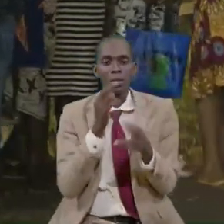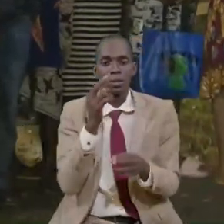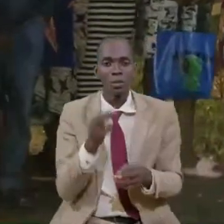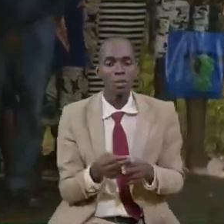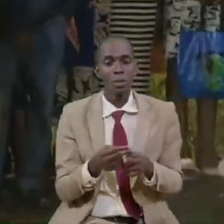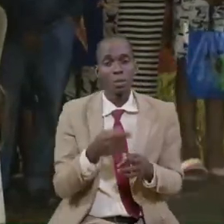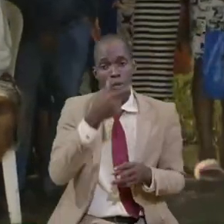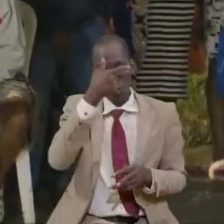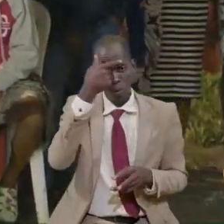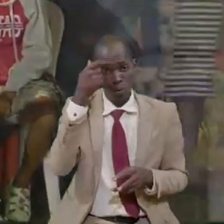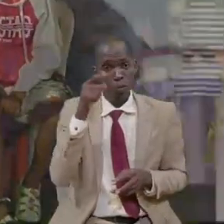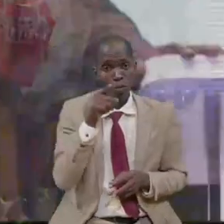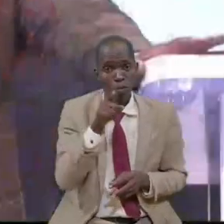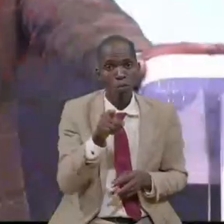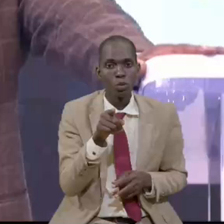base